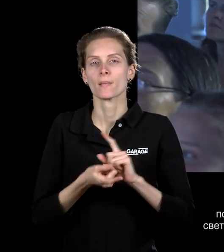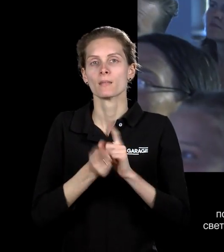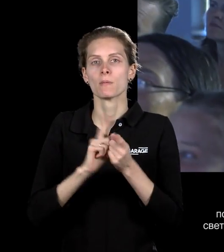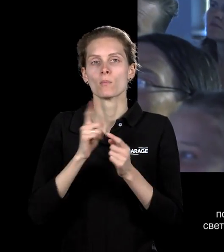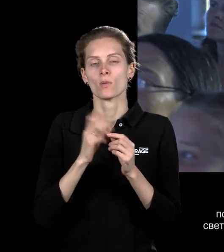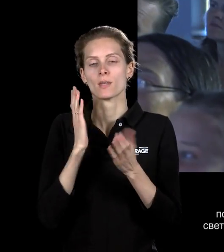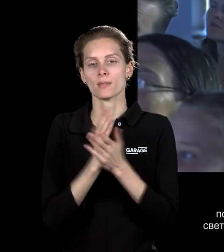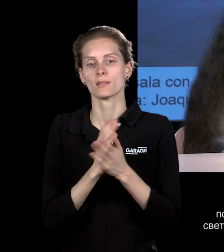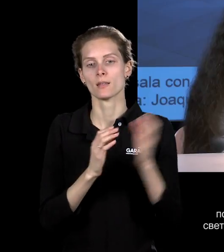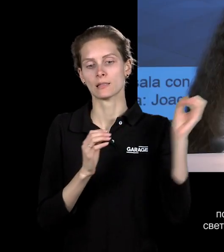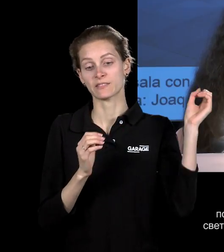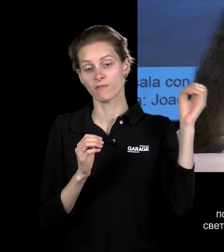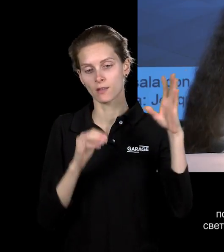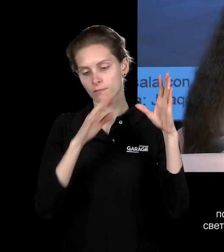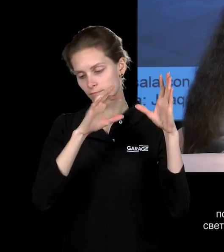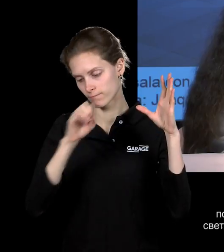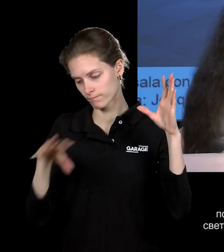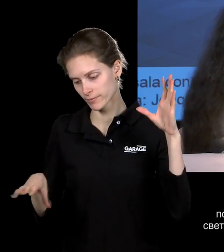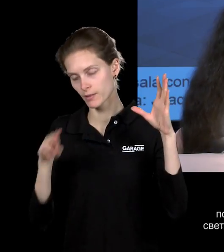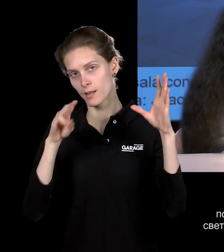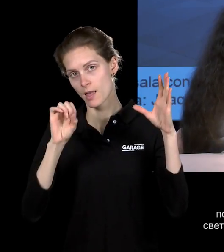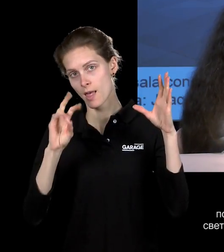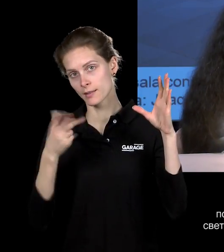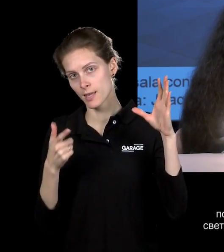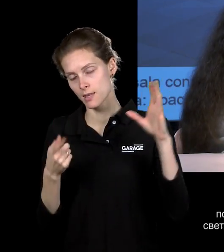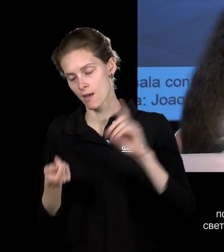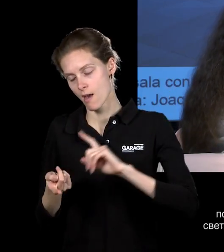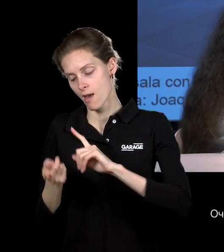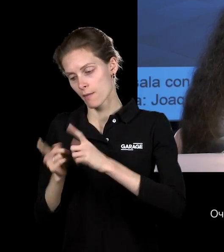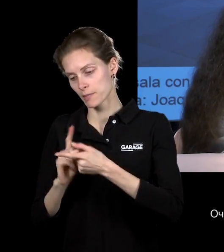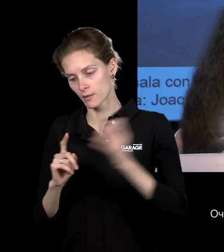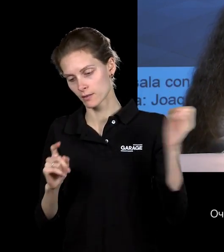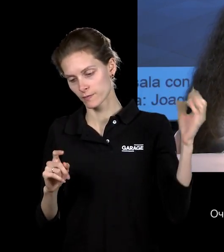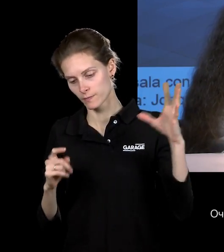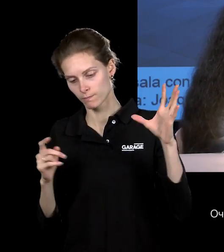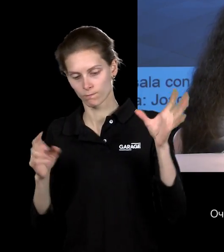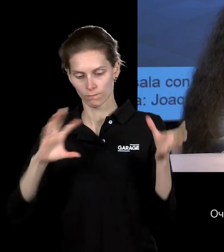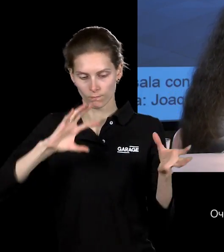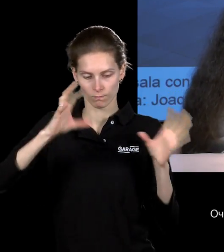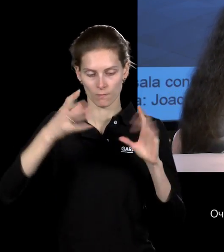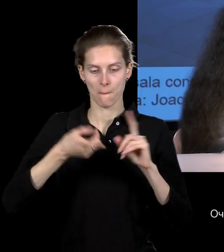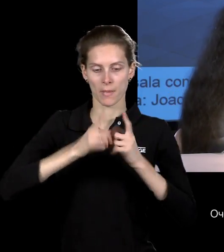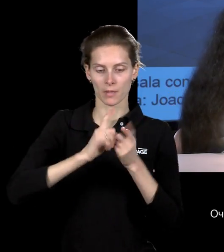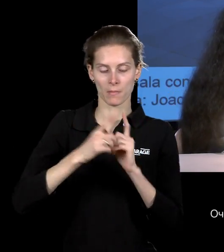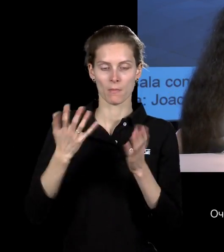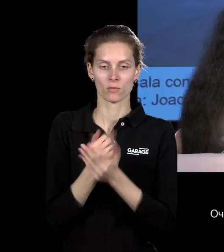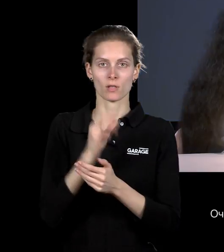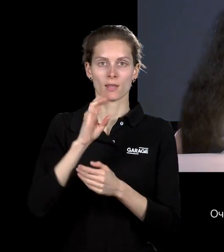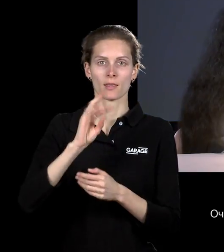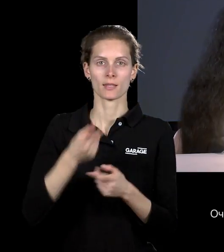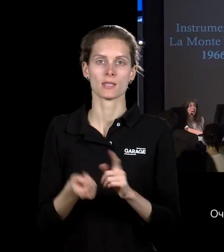быть, меняется свет, в каждом разном зале эта тень будет по-другому ложиться, и то есть это такое очень простое, но при этом